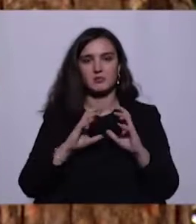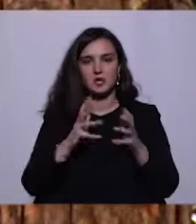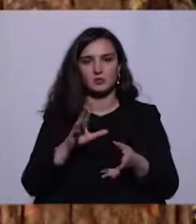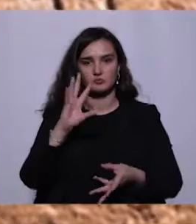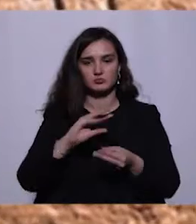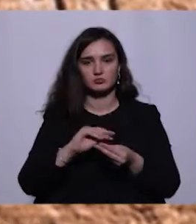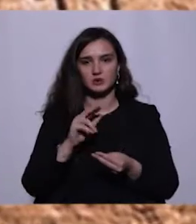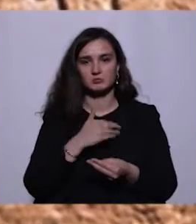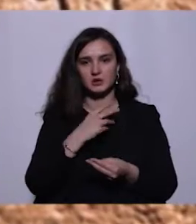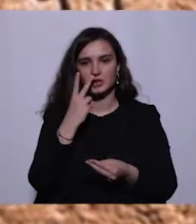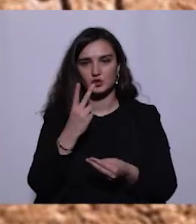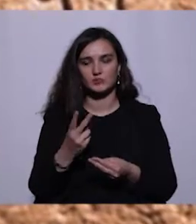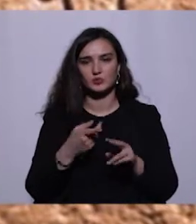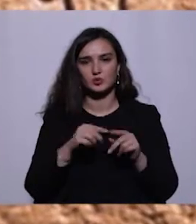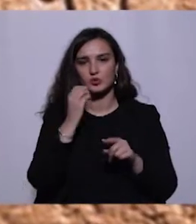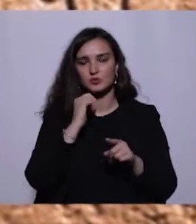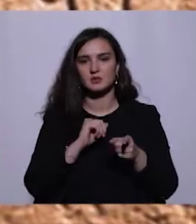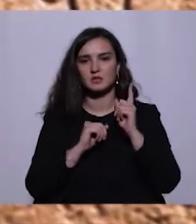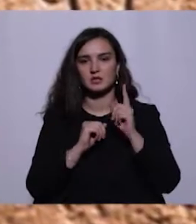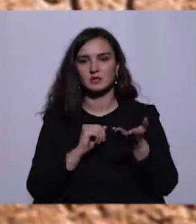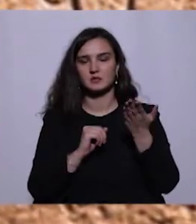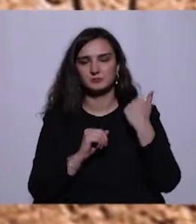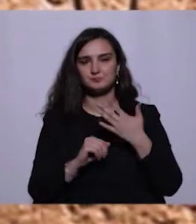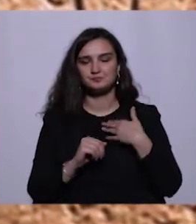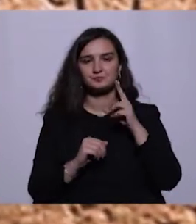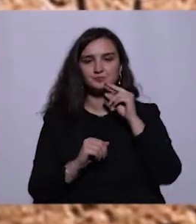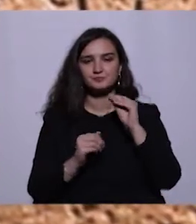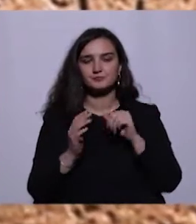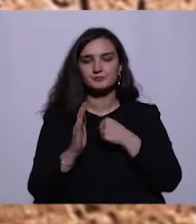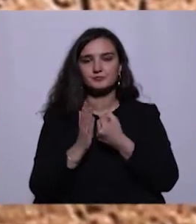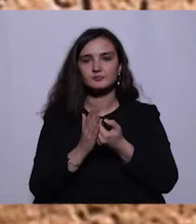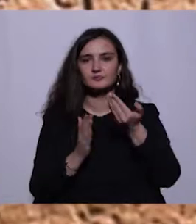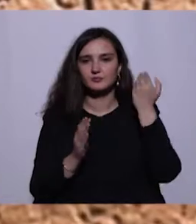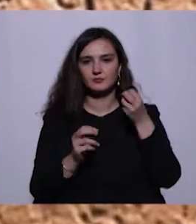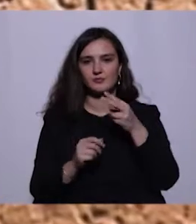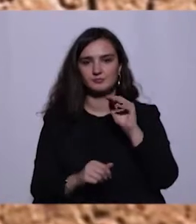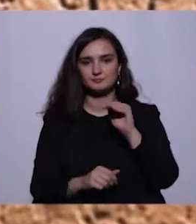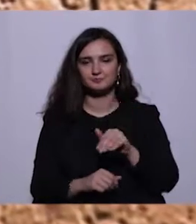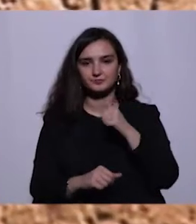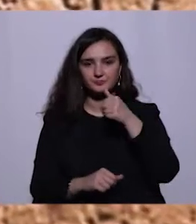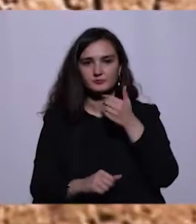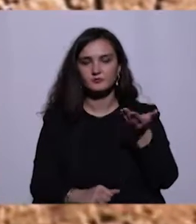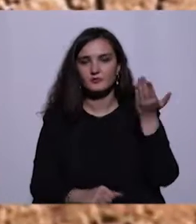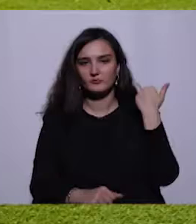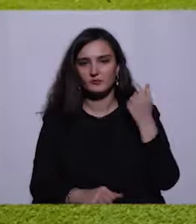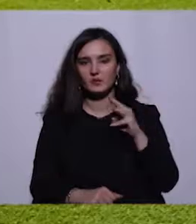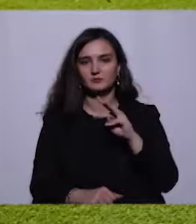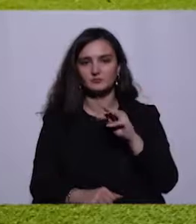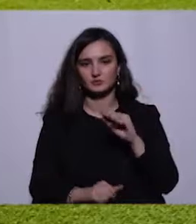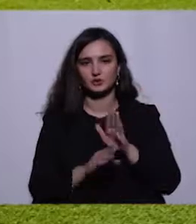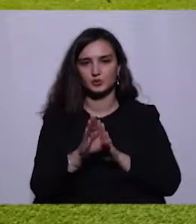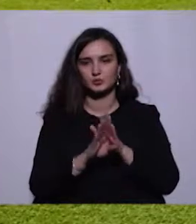და მინდა გაჩვენოთ აი ეს უძველესი ჩვენ წელთაღრიცხვამდე 12000 წლის წინანდელი